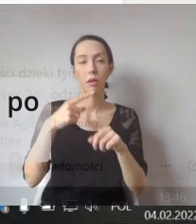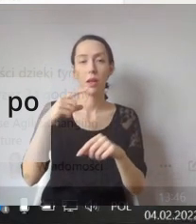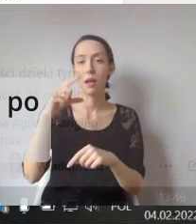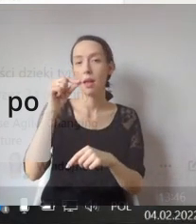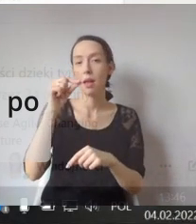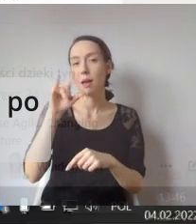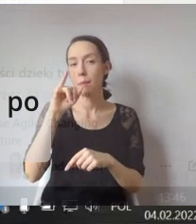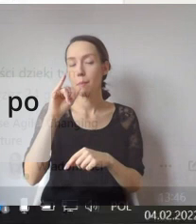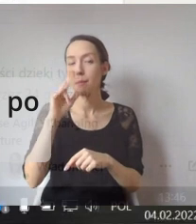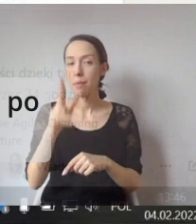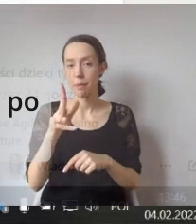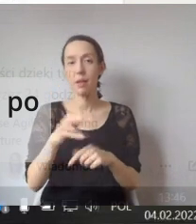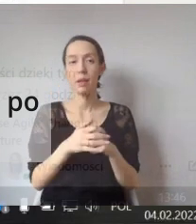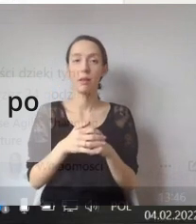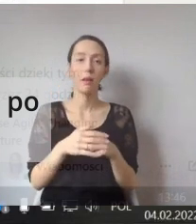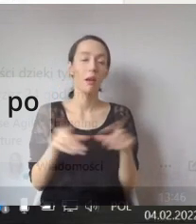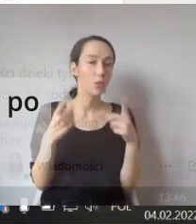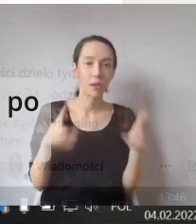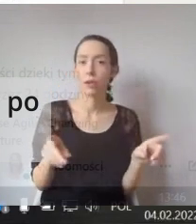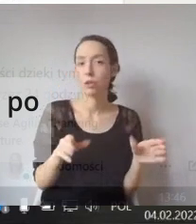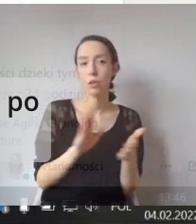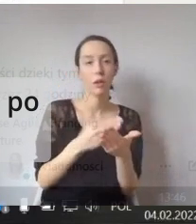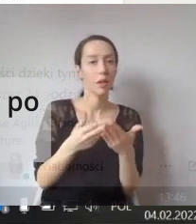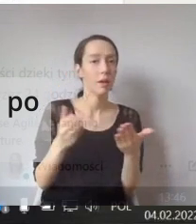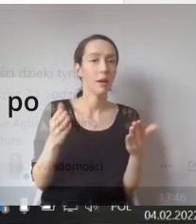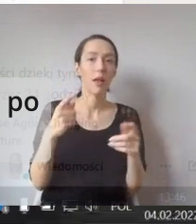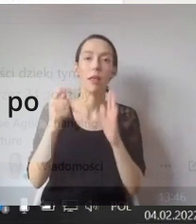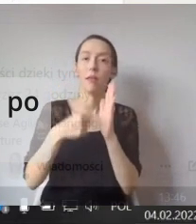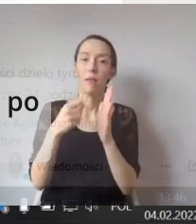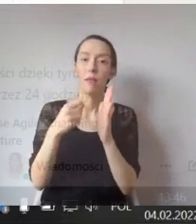prostu zamieścić pliki stąd, na przykład zdjęcia.